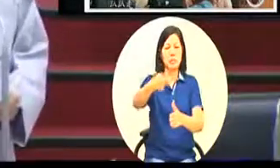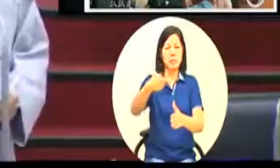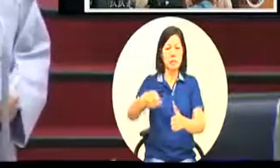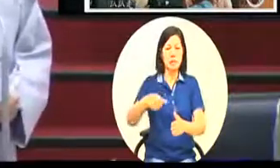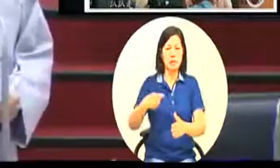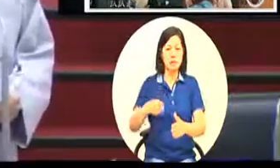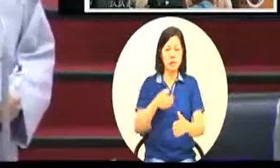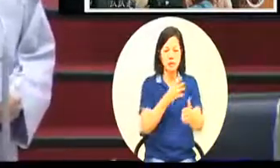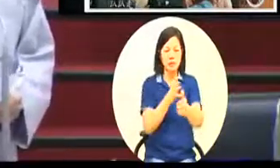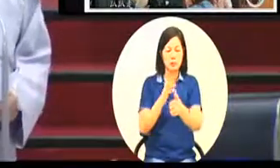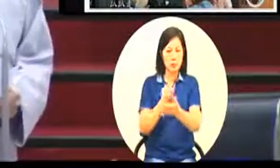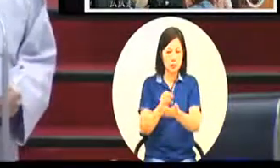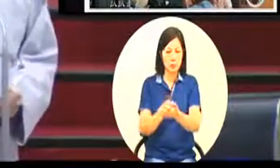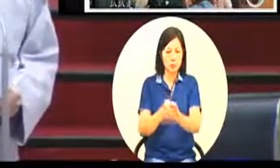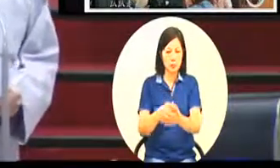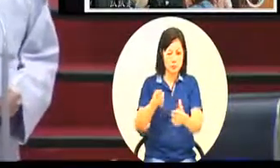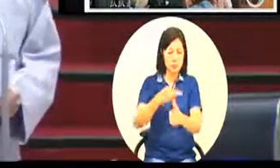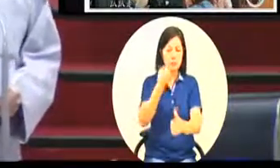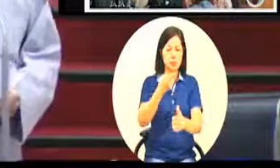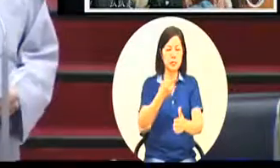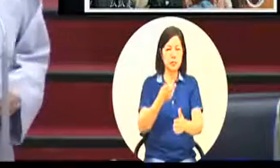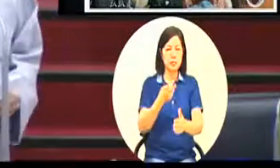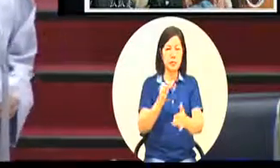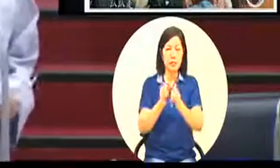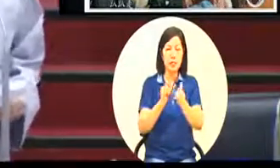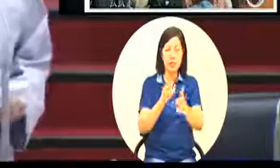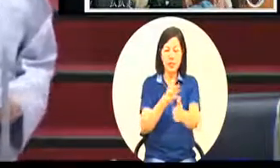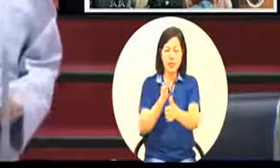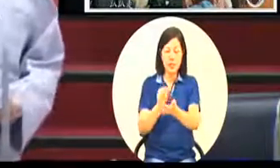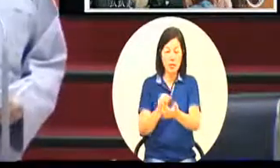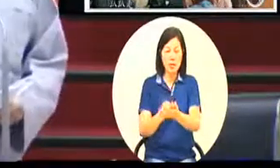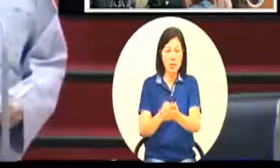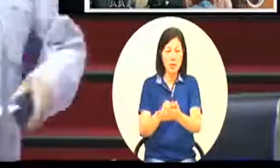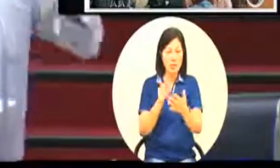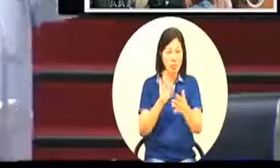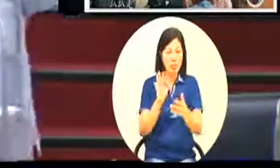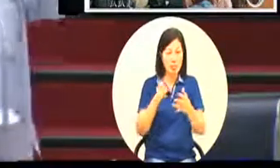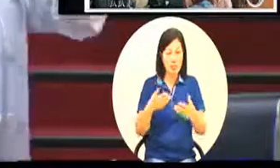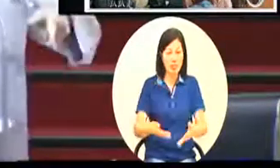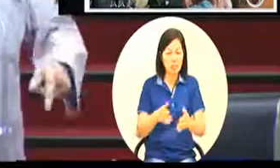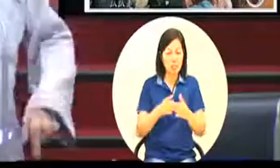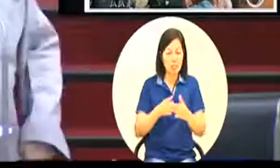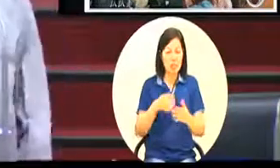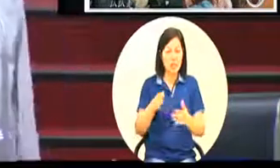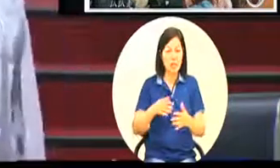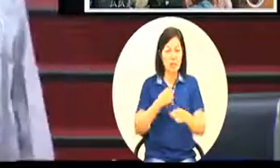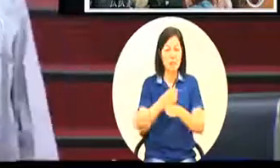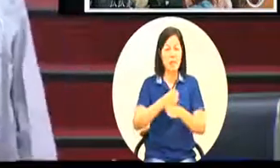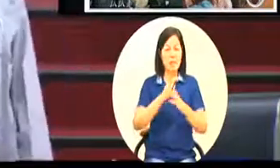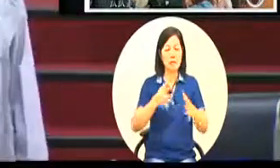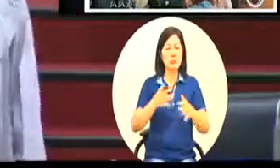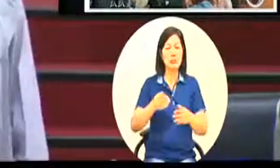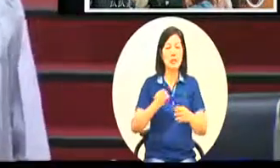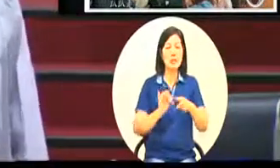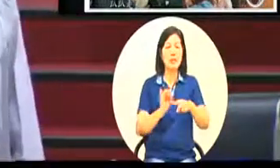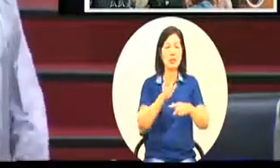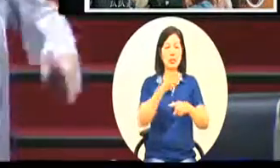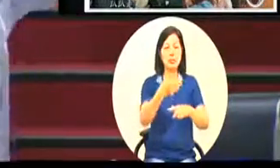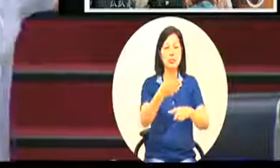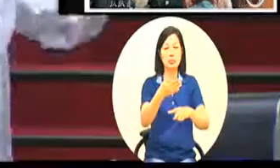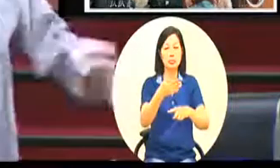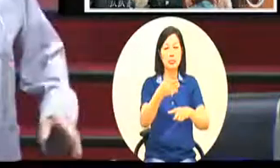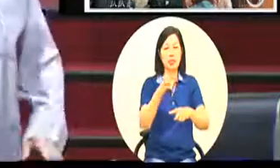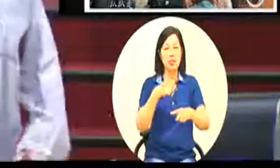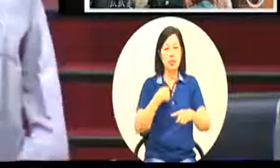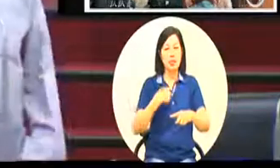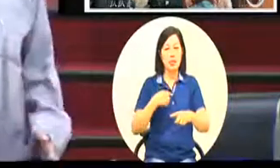调无重要，民调无重要，要学成马英九九趴，马英九九趴。我做一千斤米粉